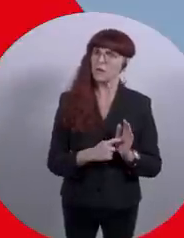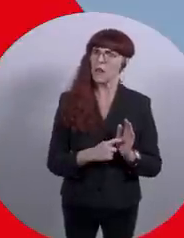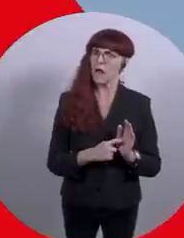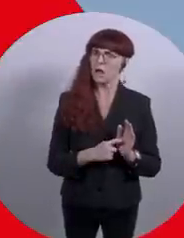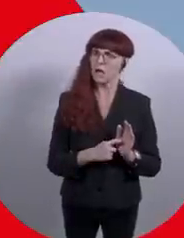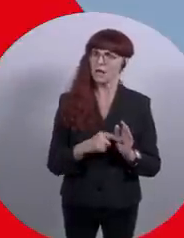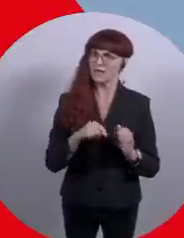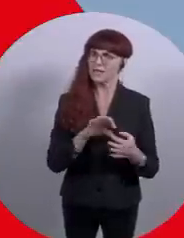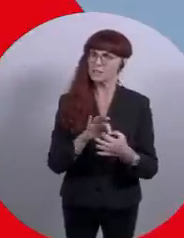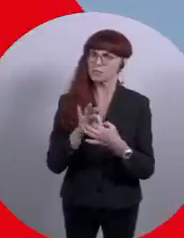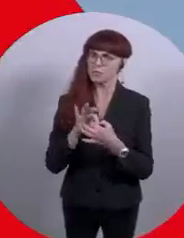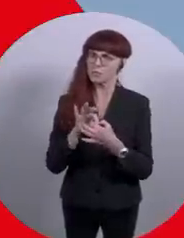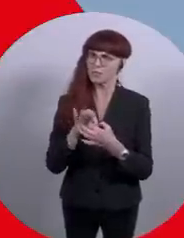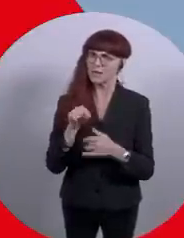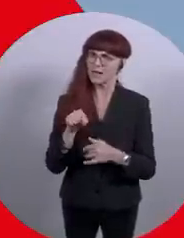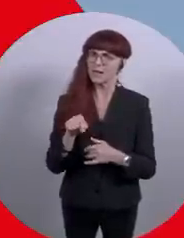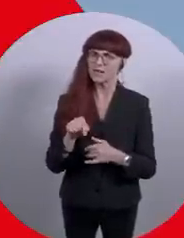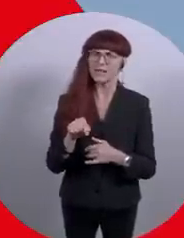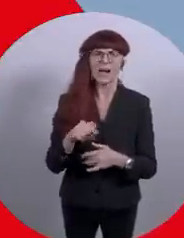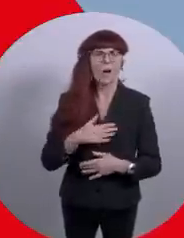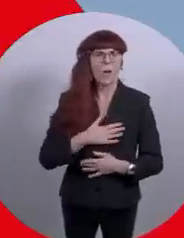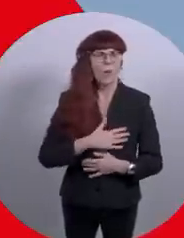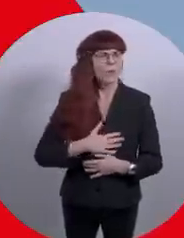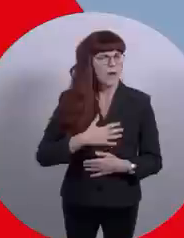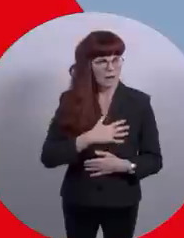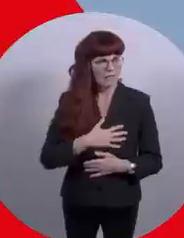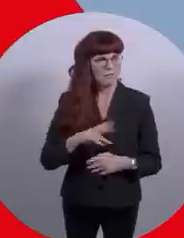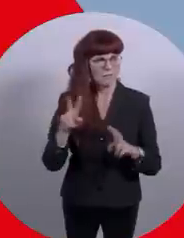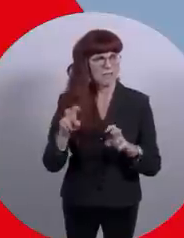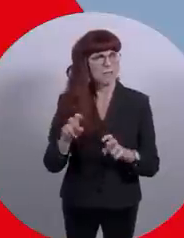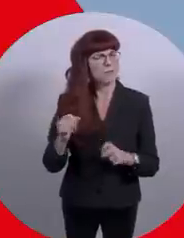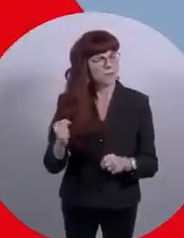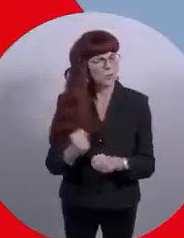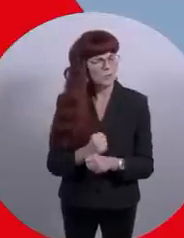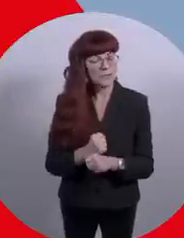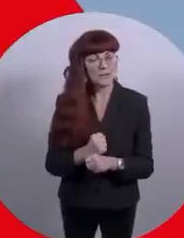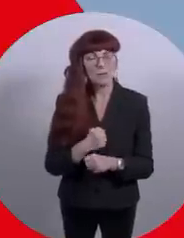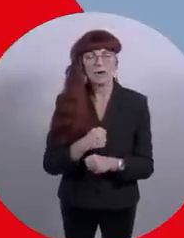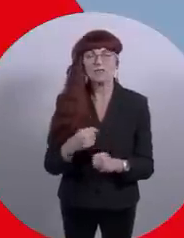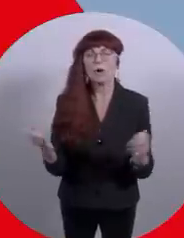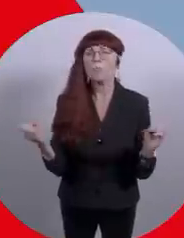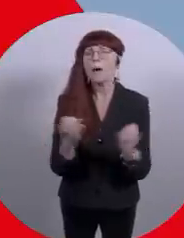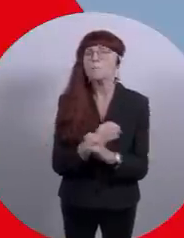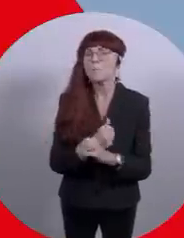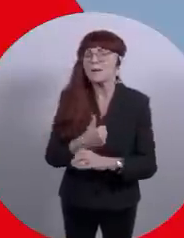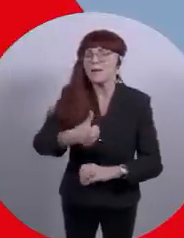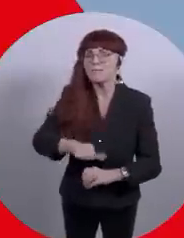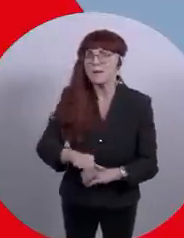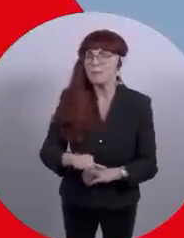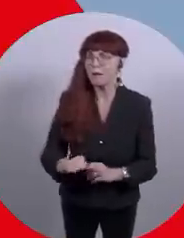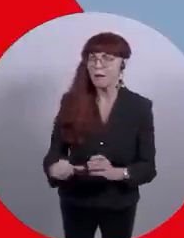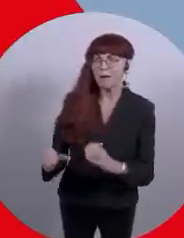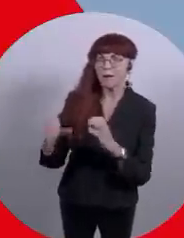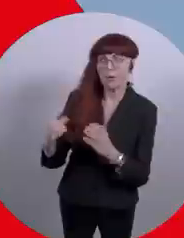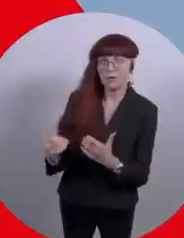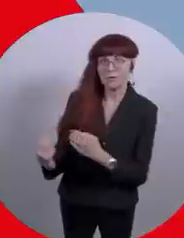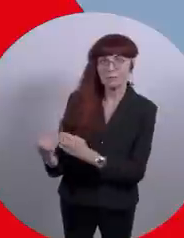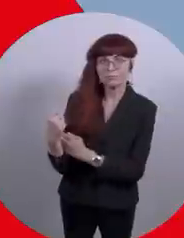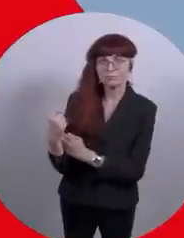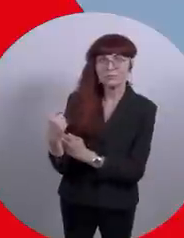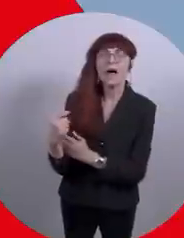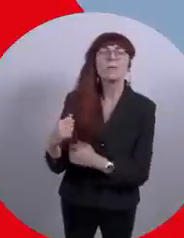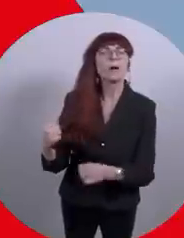an dieser Stelle ein sehr sehr unangenehmes Thema ist weil die auch medienbegleitung haben aber trotzdem nehme ich für mich in